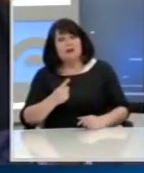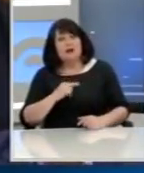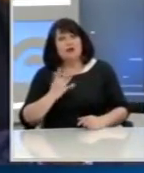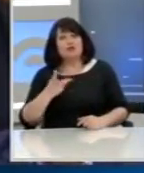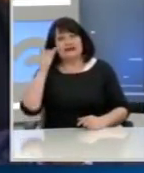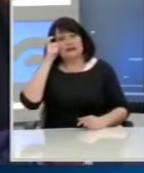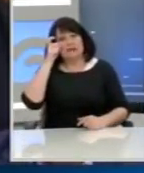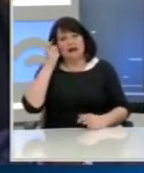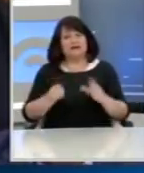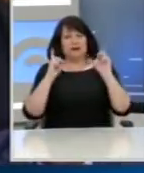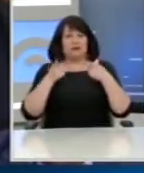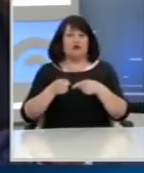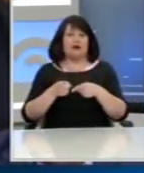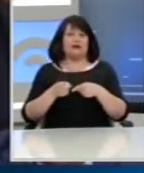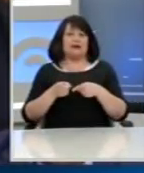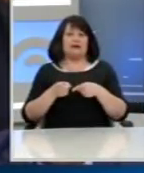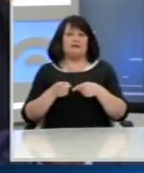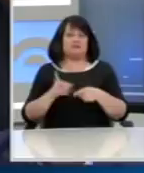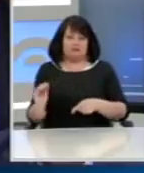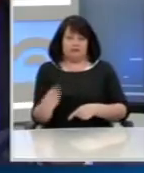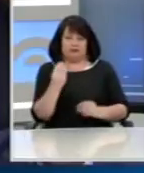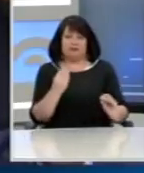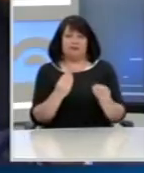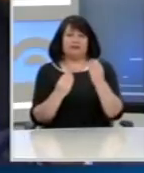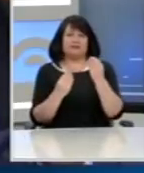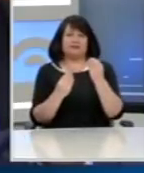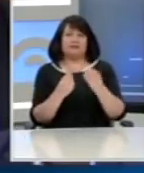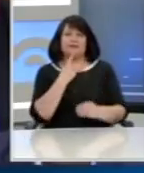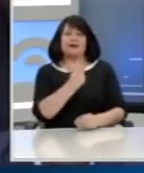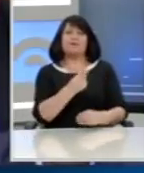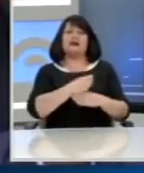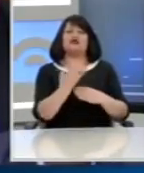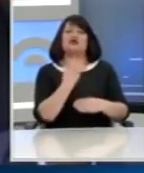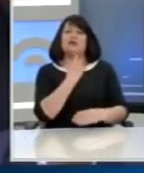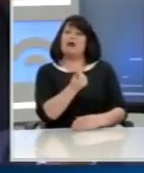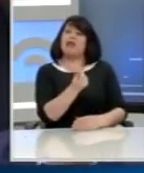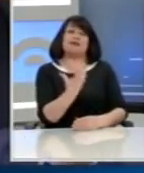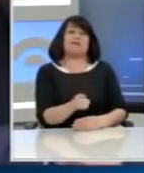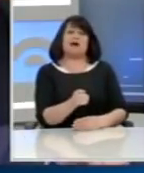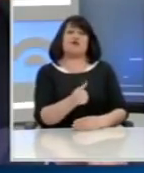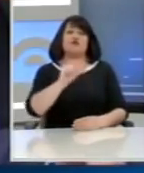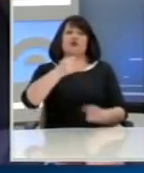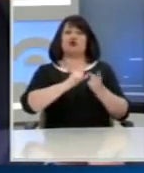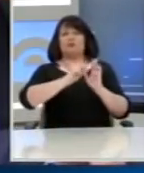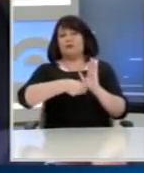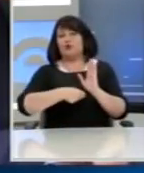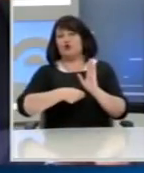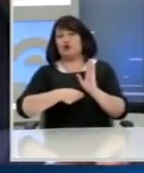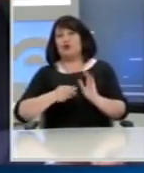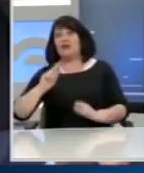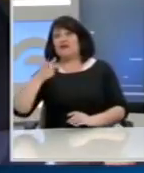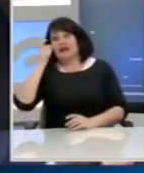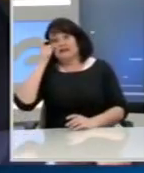του κ. Σαμαρά. Που εκλέχθηκαν οι πρώτοι λέγοντας λεφτά υπάρχουν και έφερε το πρώτο μνημόνιο, και οι